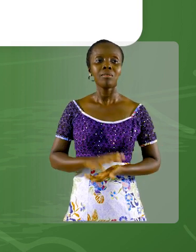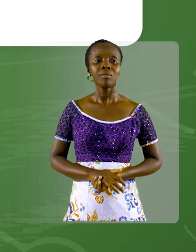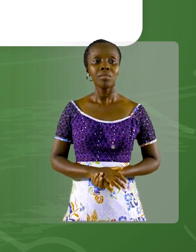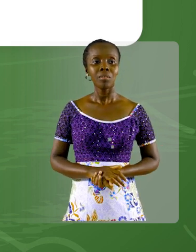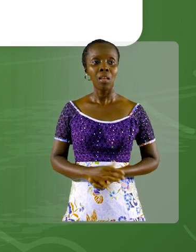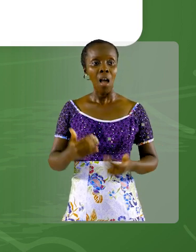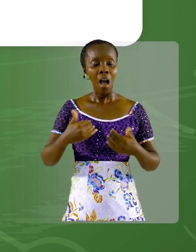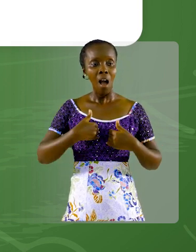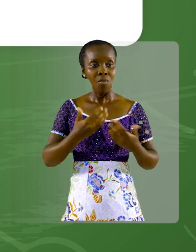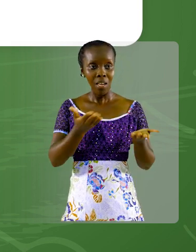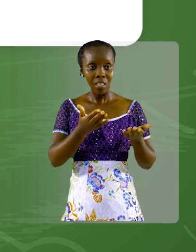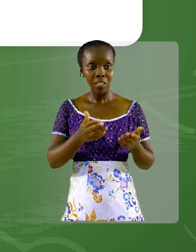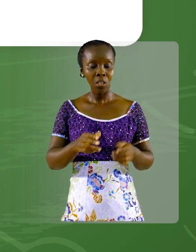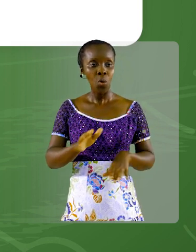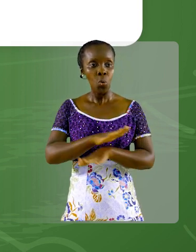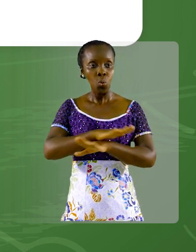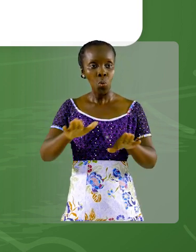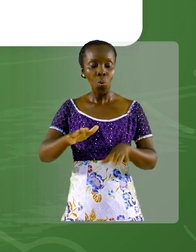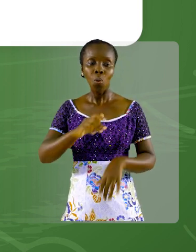avons ne pas.